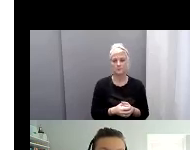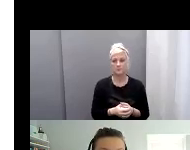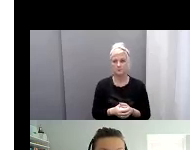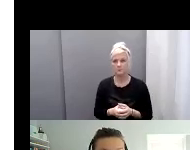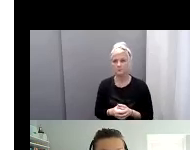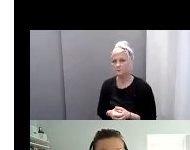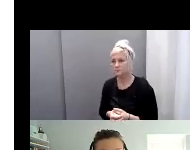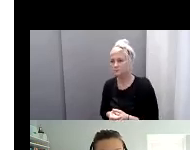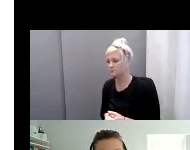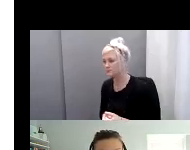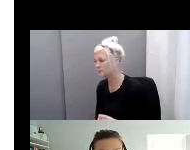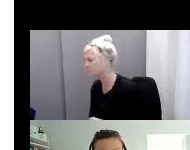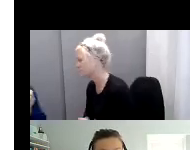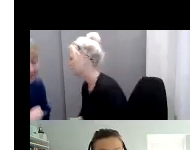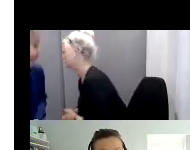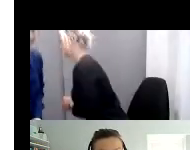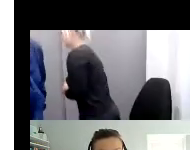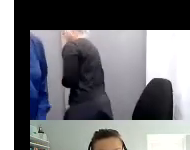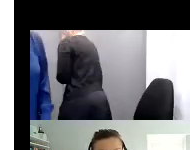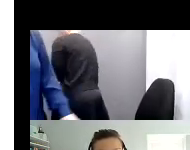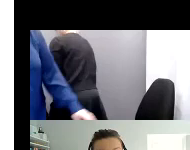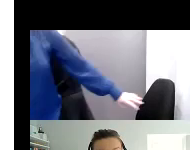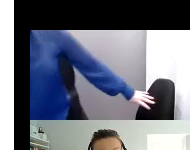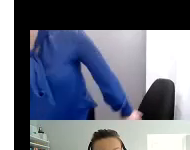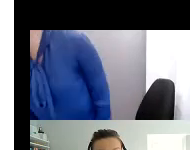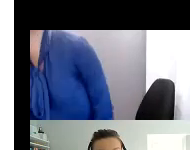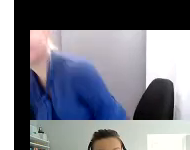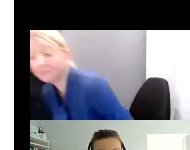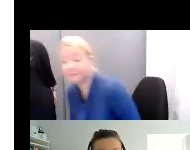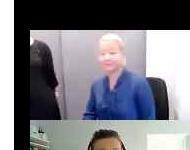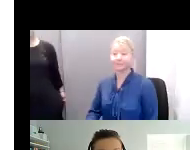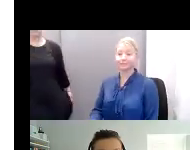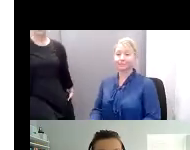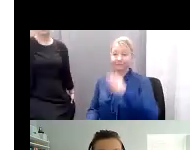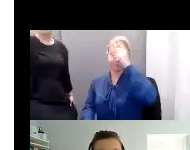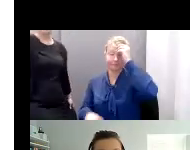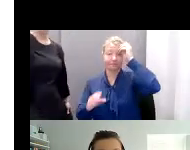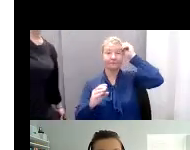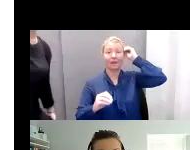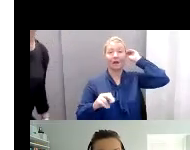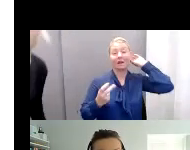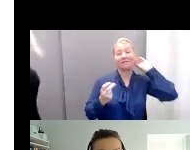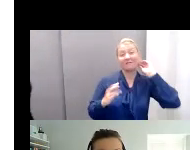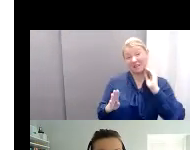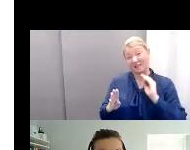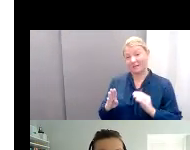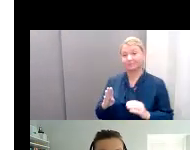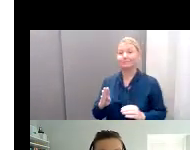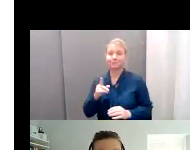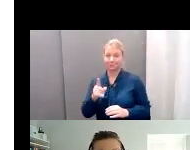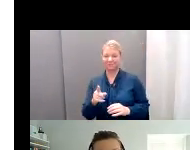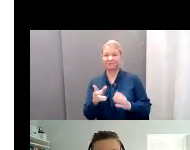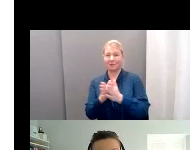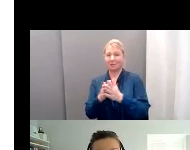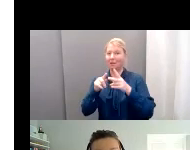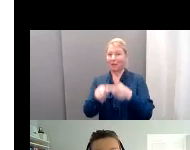Arvid, som vi har träffat på tidigare, som använder rullstol, han beskriver så här. Det